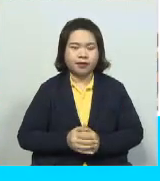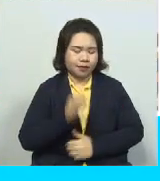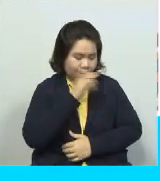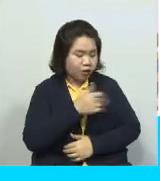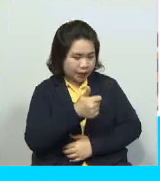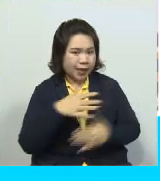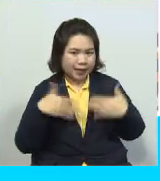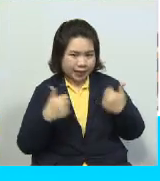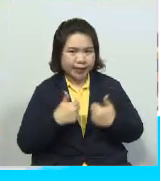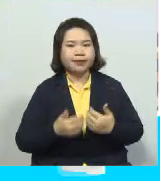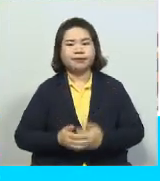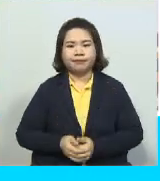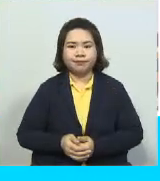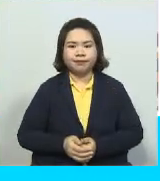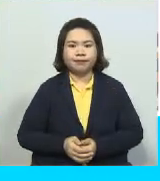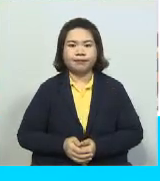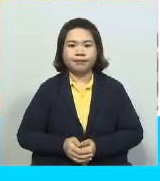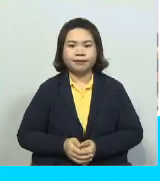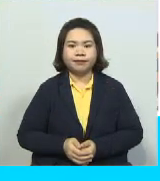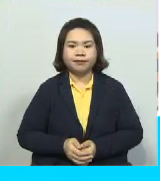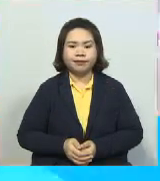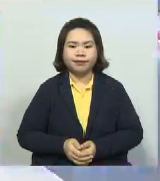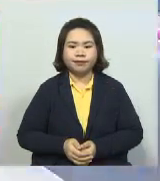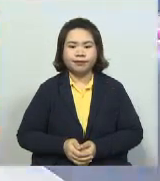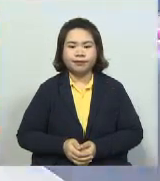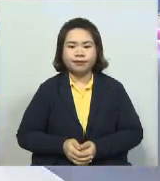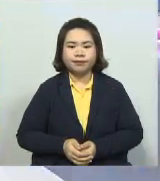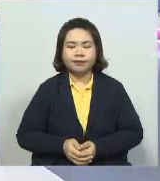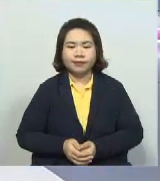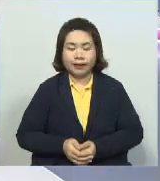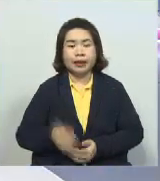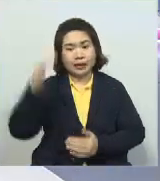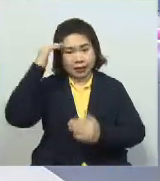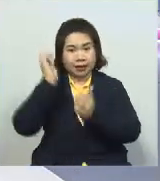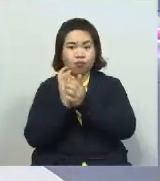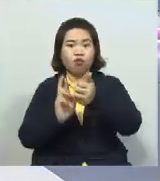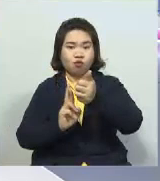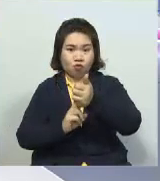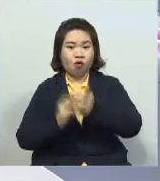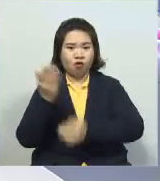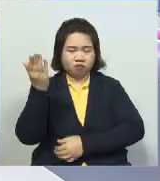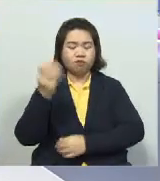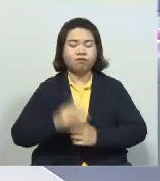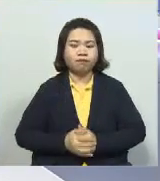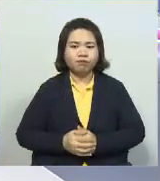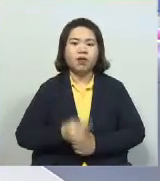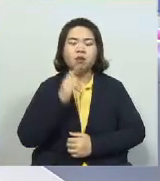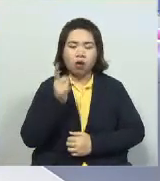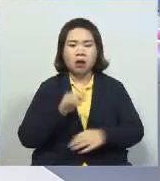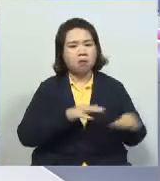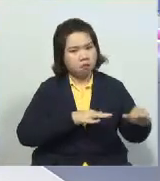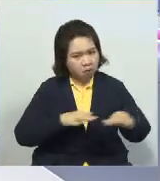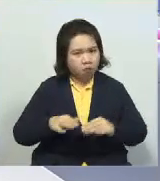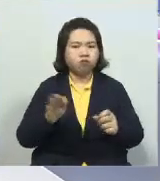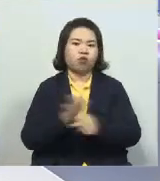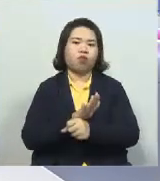ากครับท่านครับ สวัสดีครับคุณปืน ค่ะ ครับ ค่ะสวัสดีค่ะท่านพลตำรวจตรีจีรสันแก้วแสงเอกนะคะเรียกว่าเตรียมความพร้อ